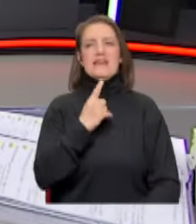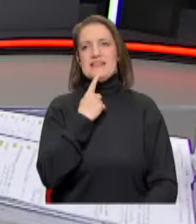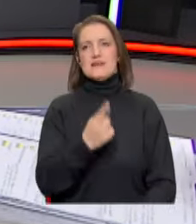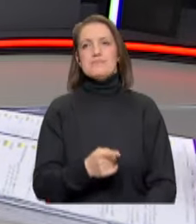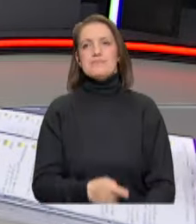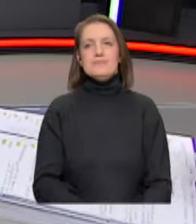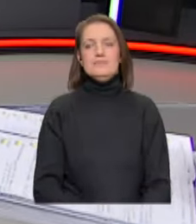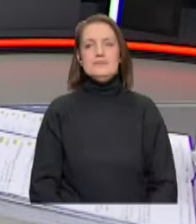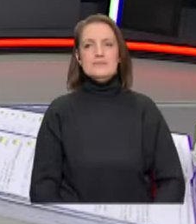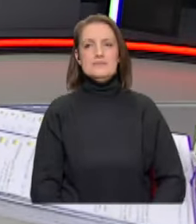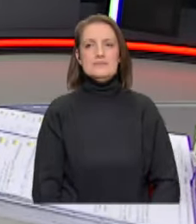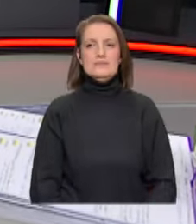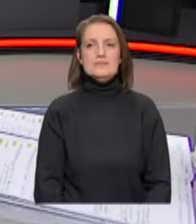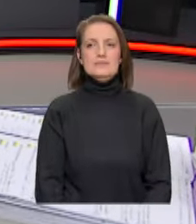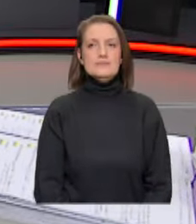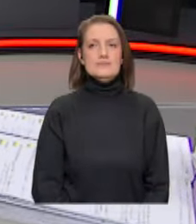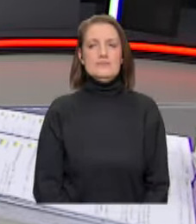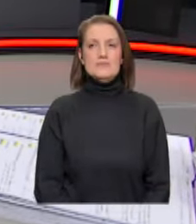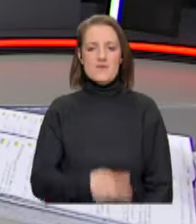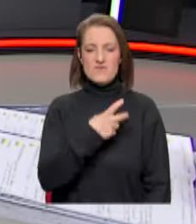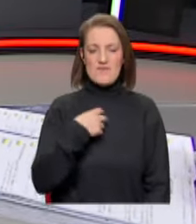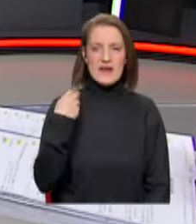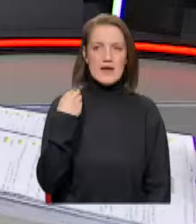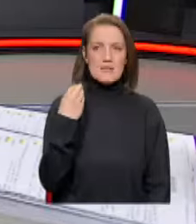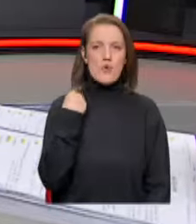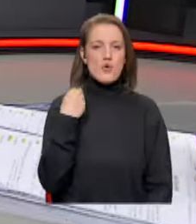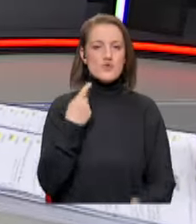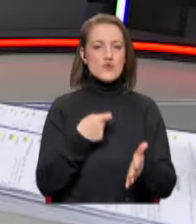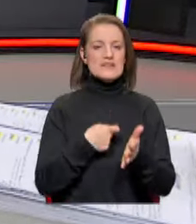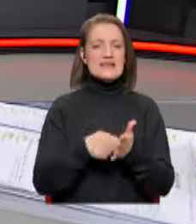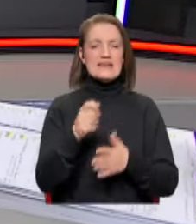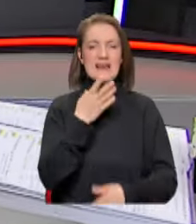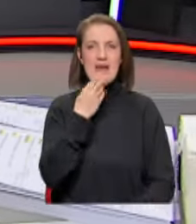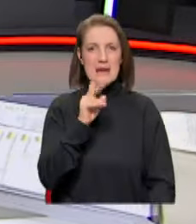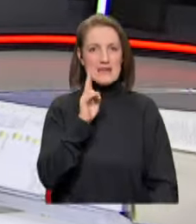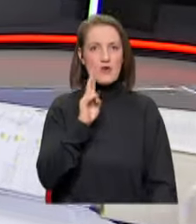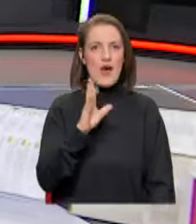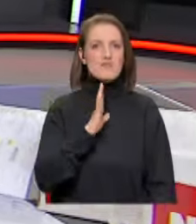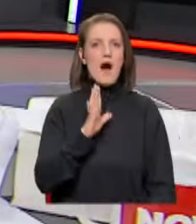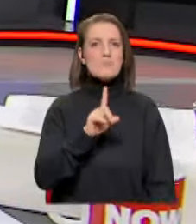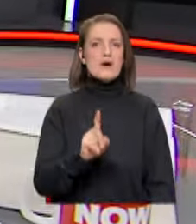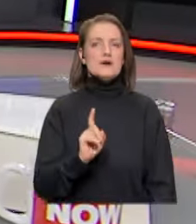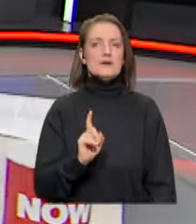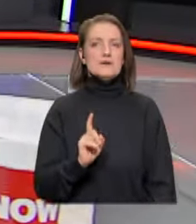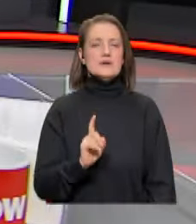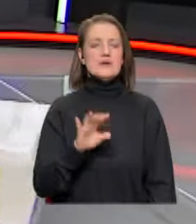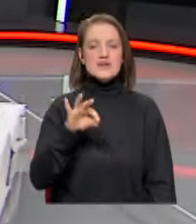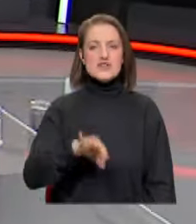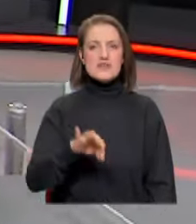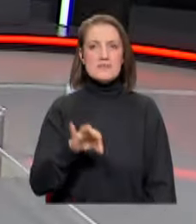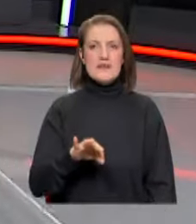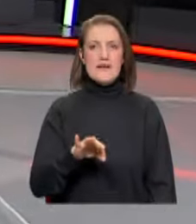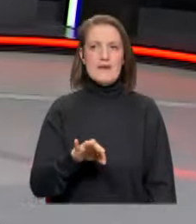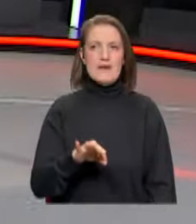eee şeyi vergi borcu silinen emekli gören var mı Güzel soru Güzel soru Evet şimdi